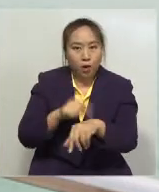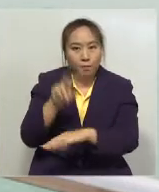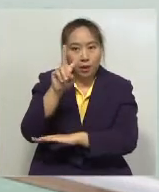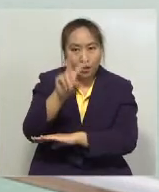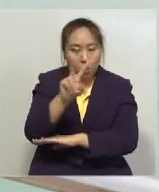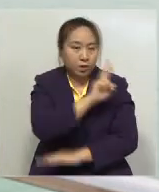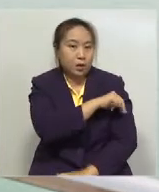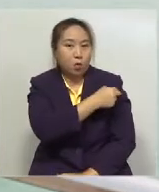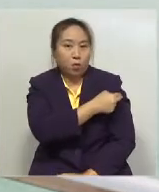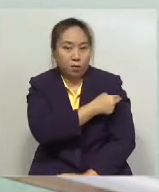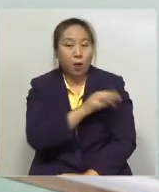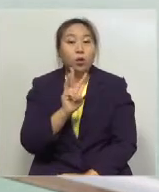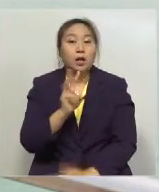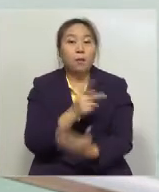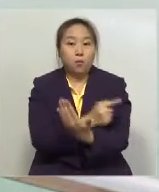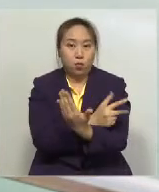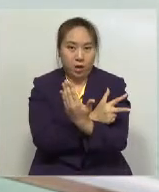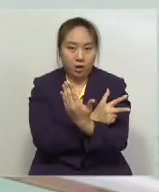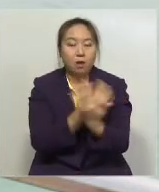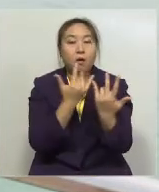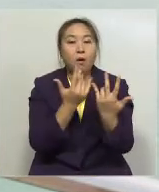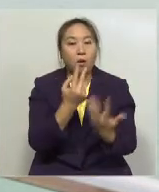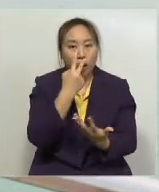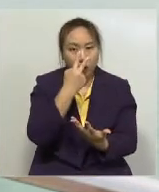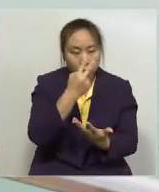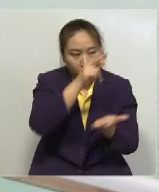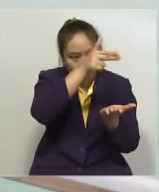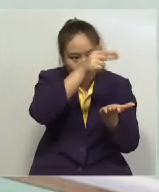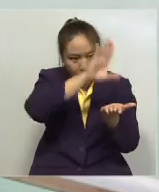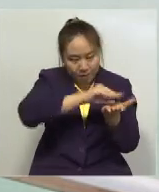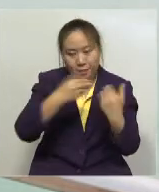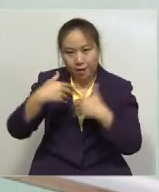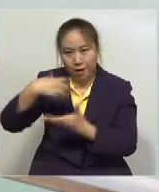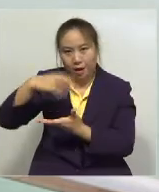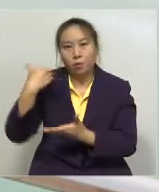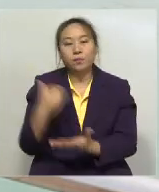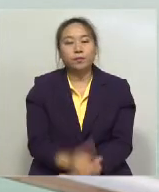ที่โรงพยาบาลวชิรภูเก็ตนะครับเดี๋ยวความคืบหน้าครั้งต่อไปจะนำมาให้คุณผู้ชมได้ติดตามกันที่นี่ครับ